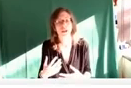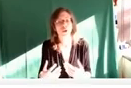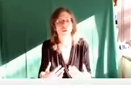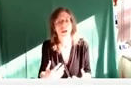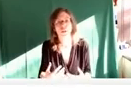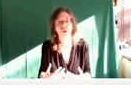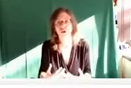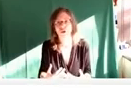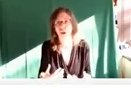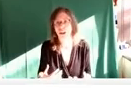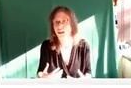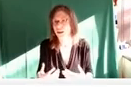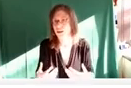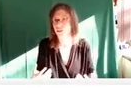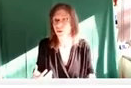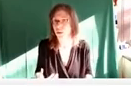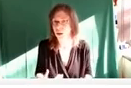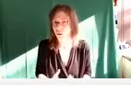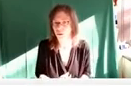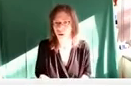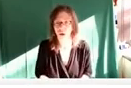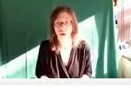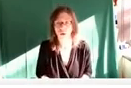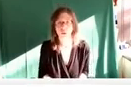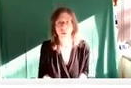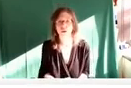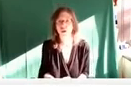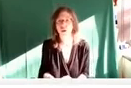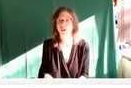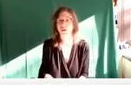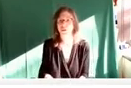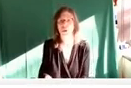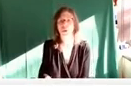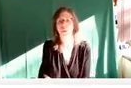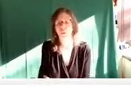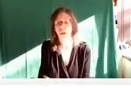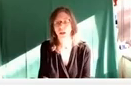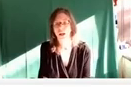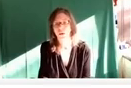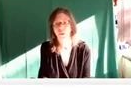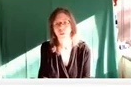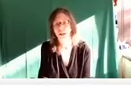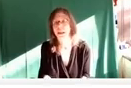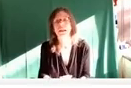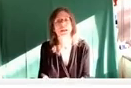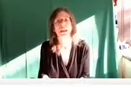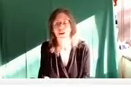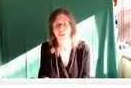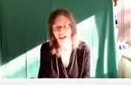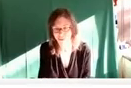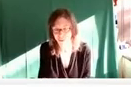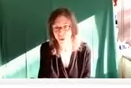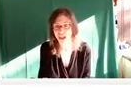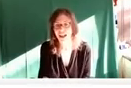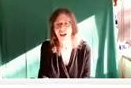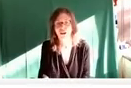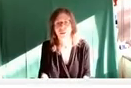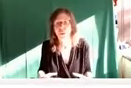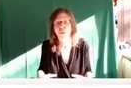On va presque demander aux chercheurs en qualitatif de faire une espèce d'introspection pas psychanalytique, là, mais